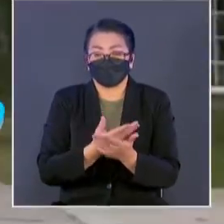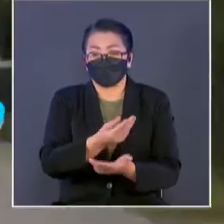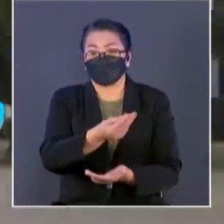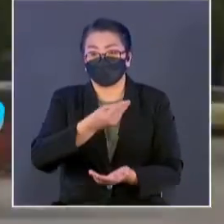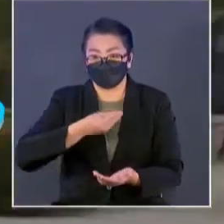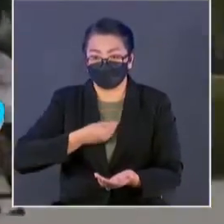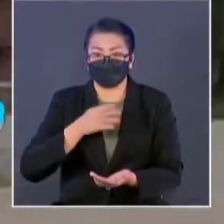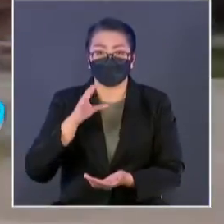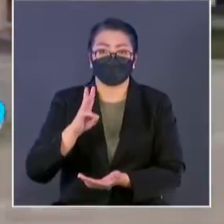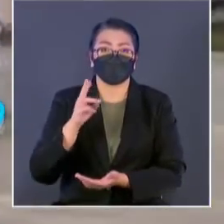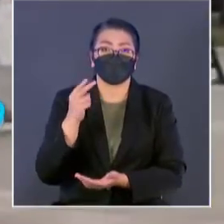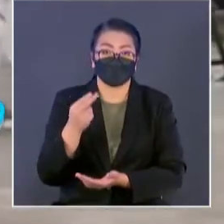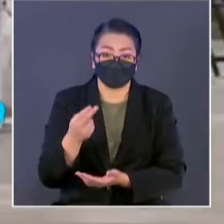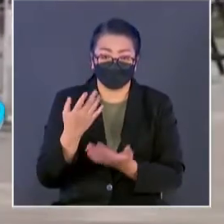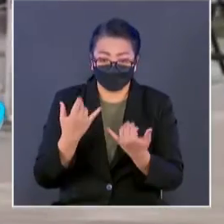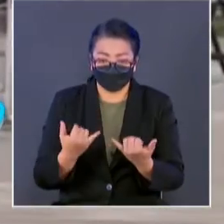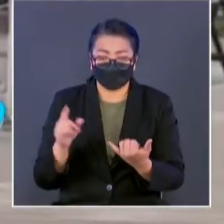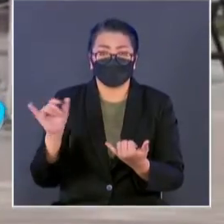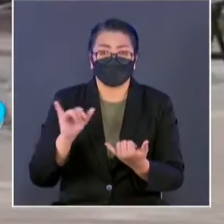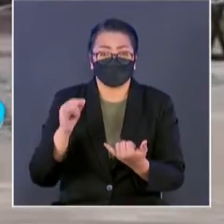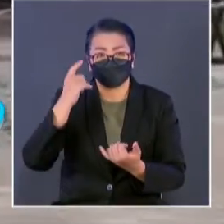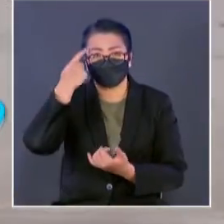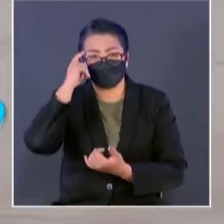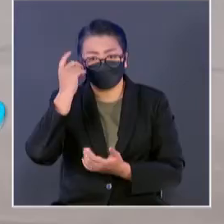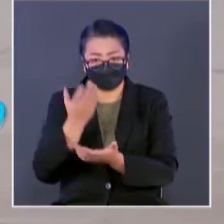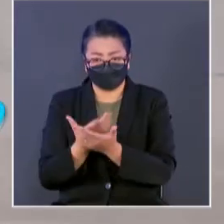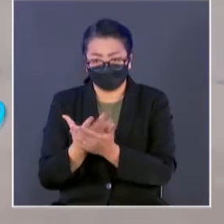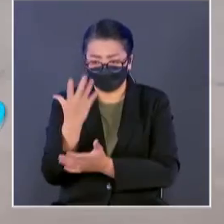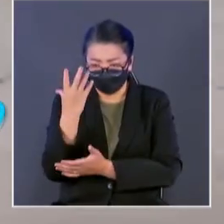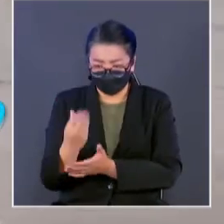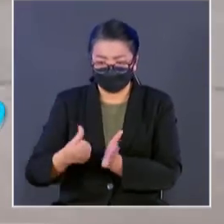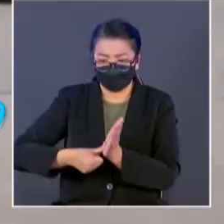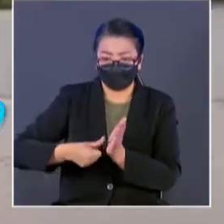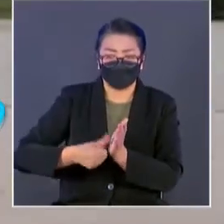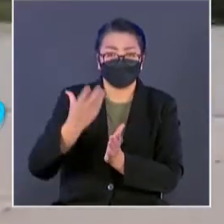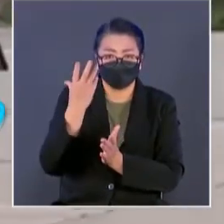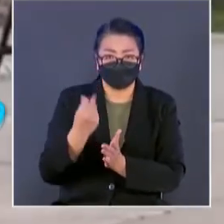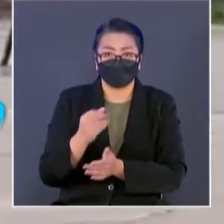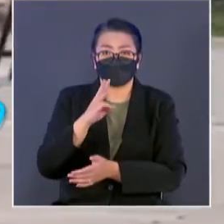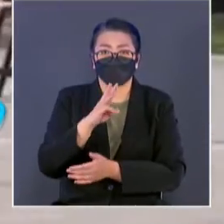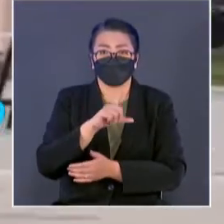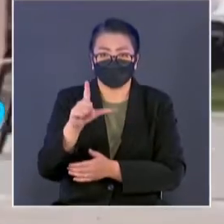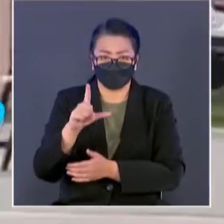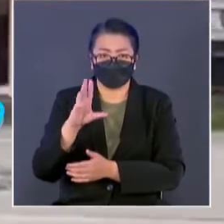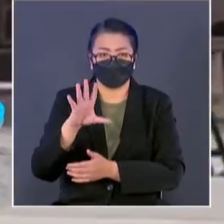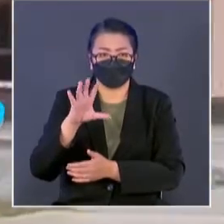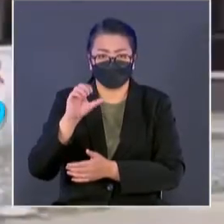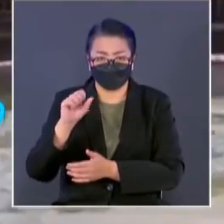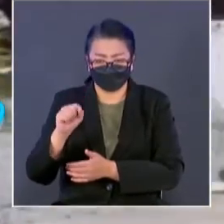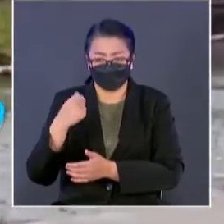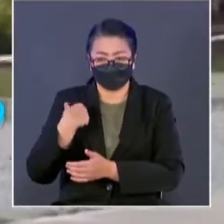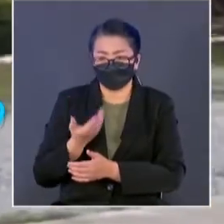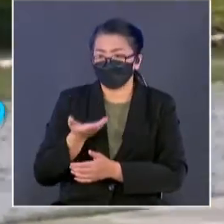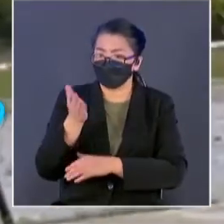าเพียงแค่ 60,000 บาทเท่านั้นและยังไม่รู้ว่าจะได้เงินที่คงค้างกว่า 6,500,000 บาทเมื่อไหร่จึงต้องออกม